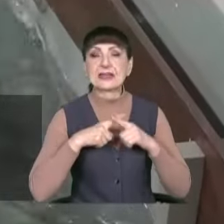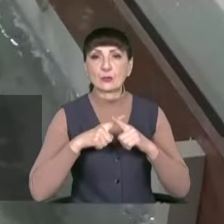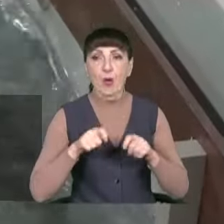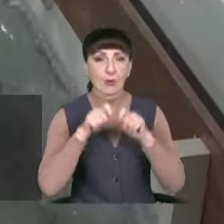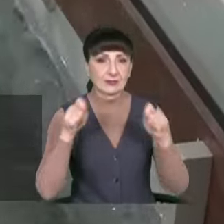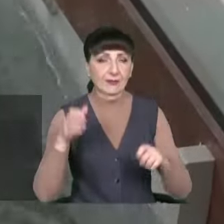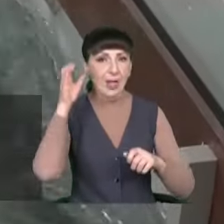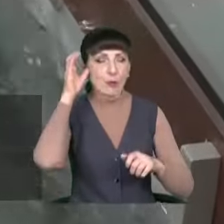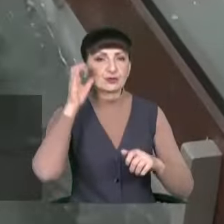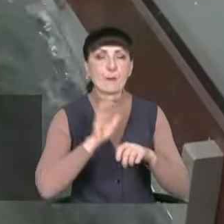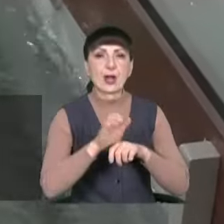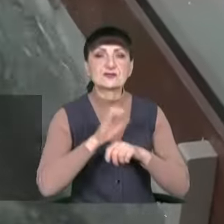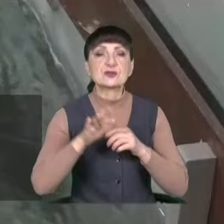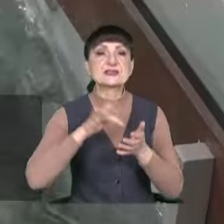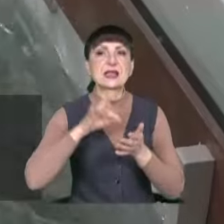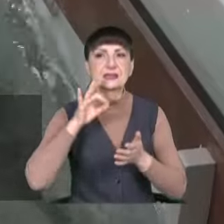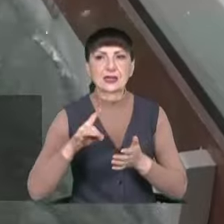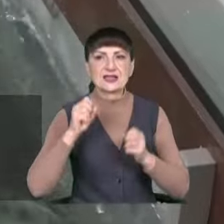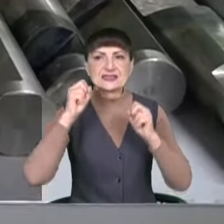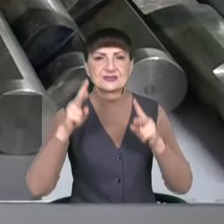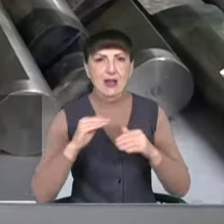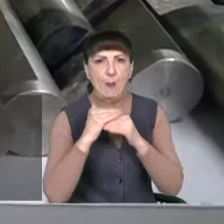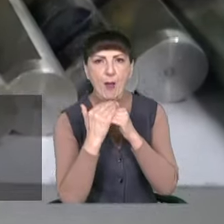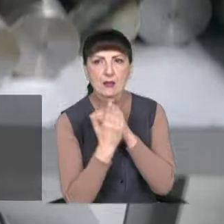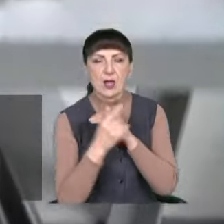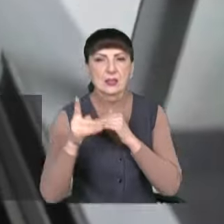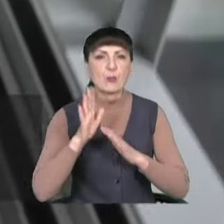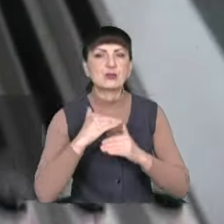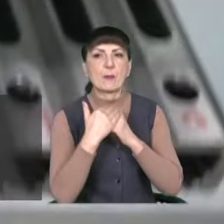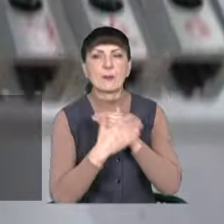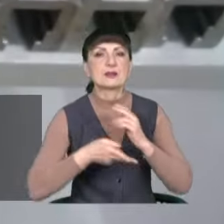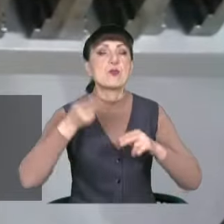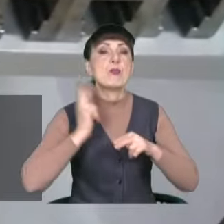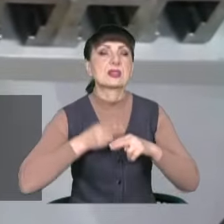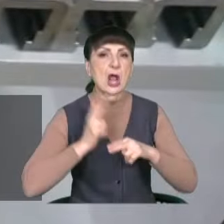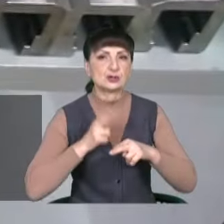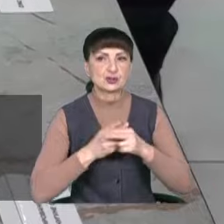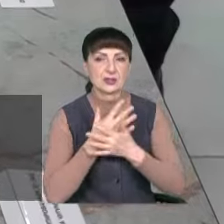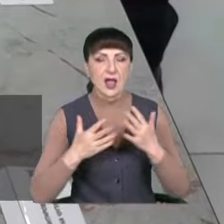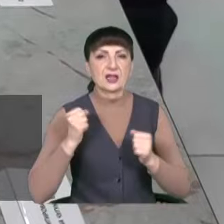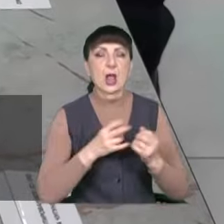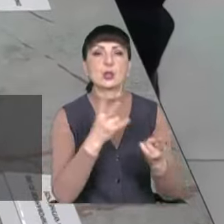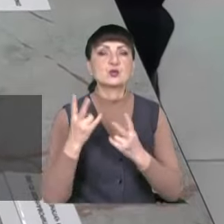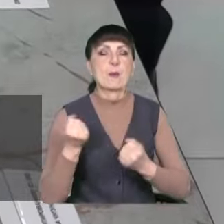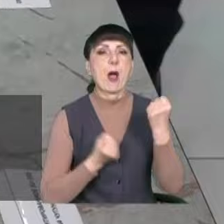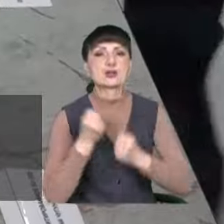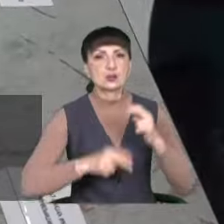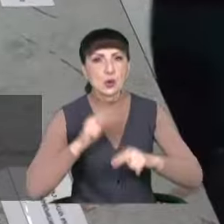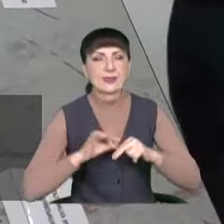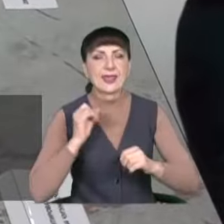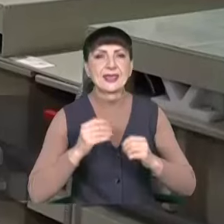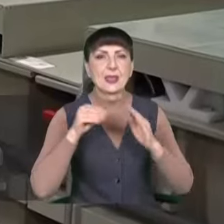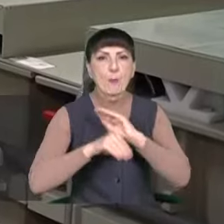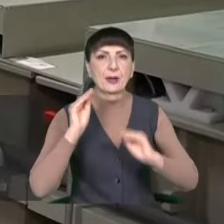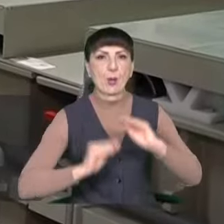открыли научно-производственный центр гальванических покрытий. Там будут обрабатывать металлические изделия для нужд машиностроения и